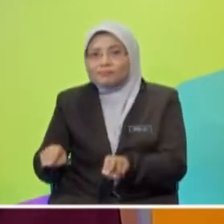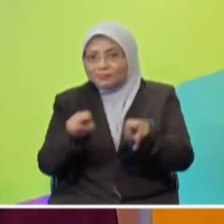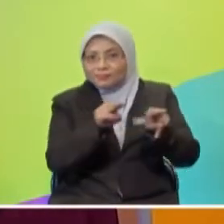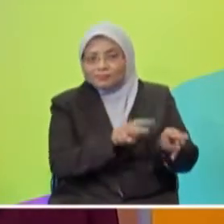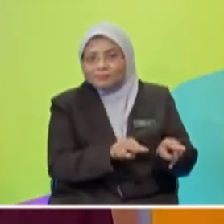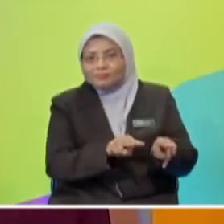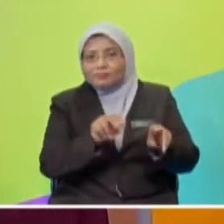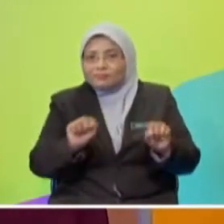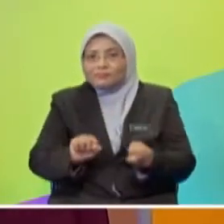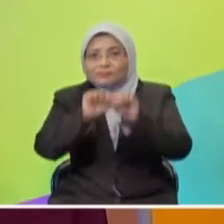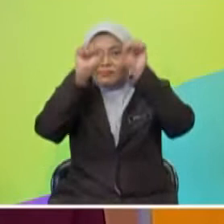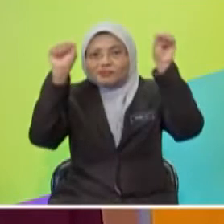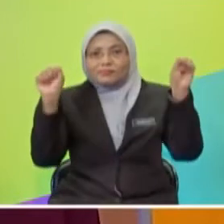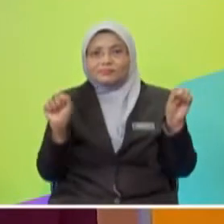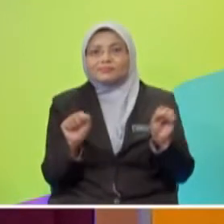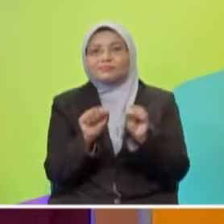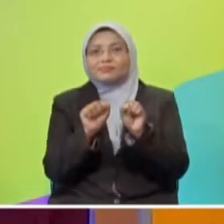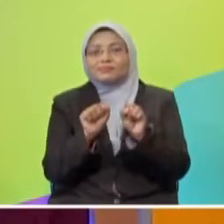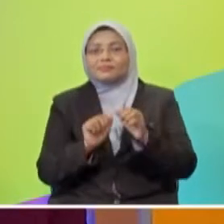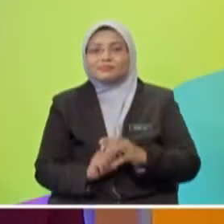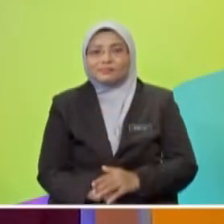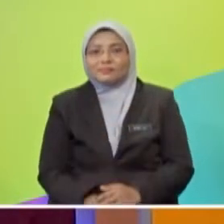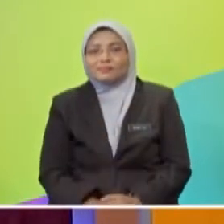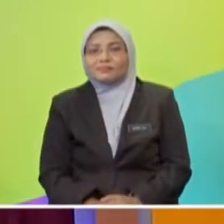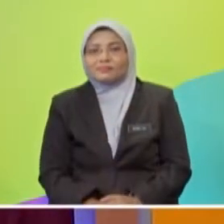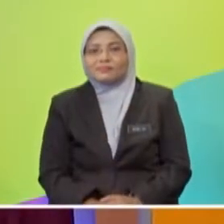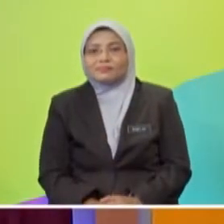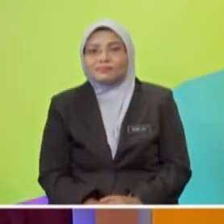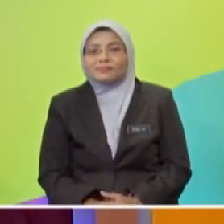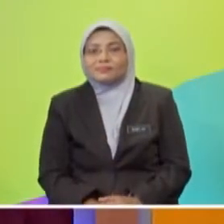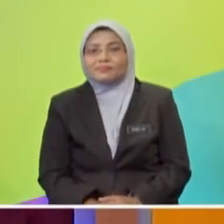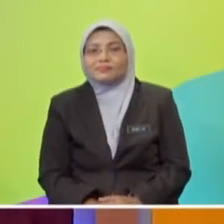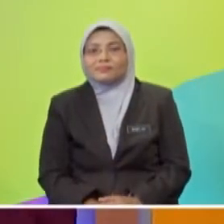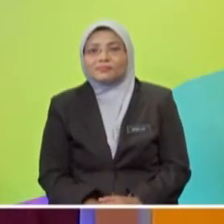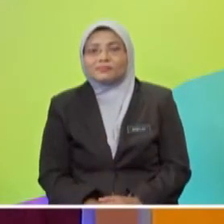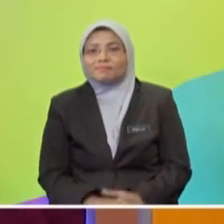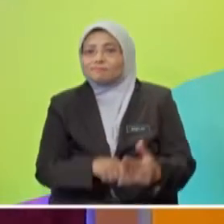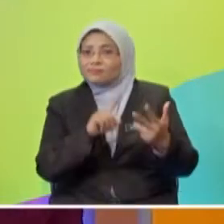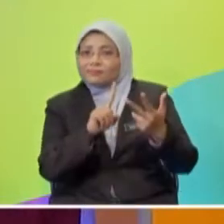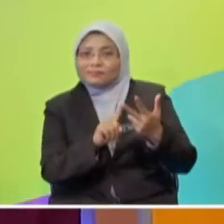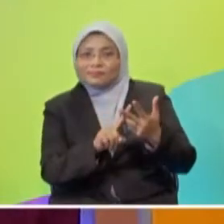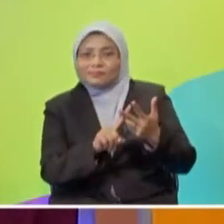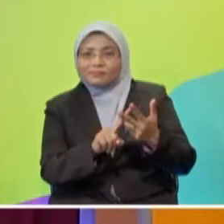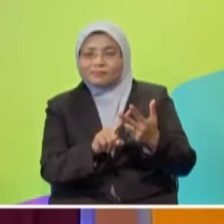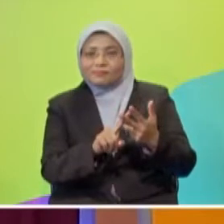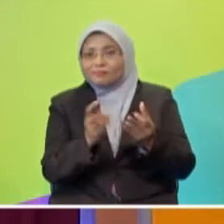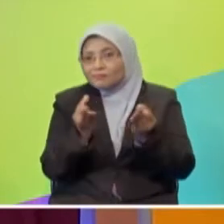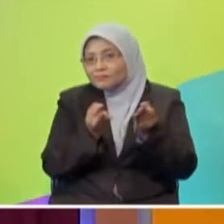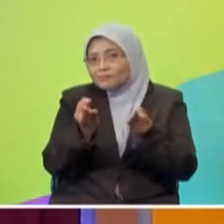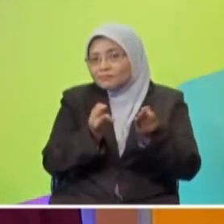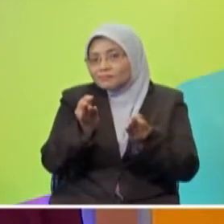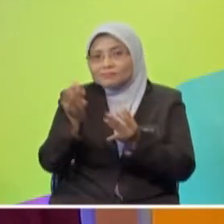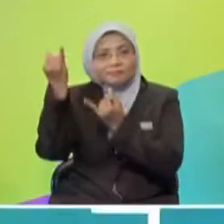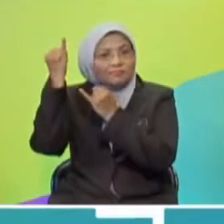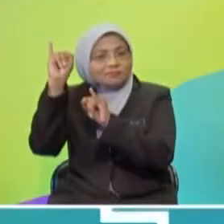berhijrah siapapun halal punya ada orang berani oke saling ketiga Jelaskan satu sumbangan